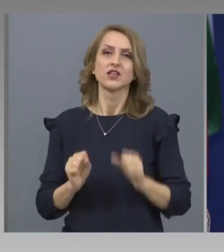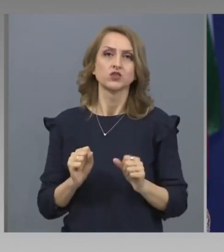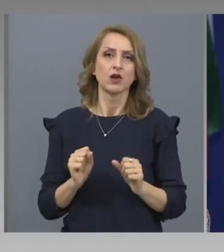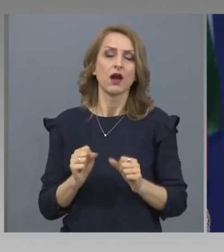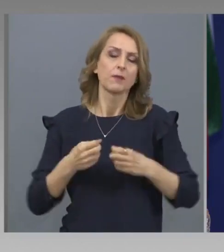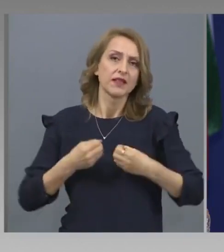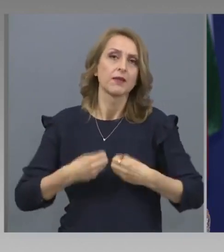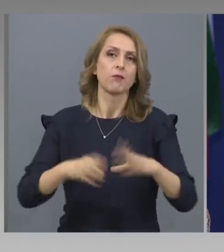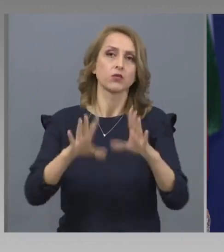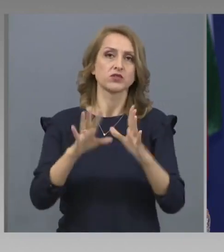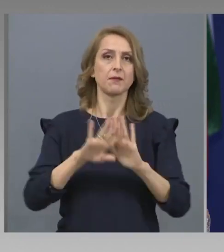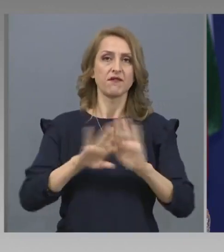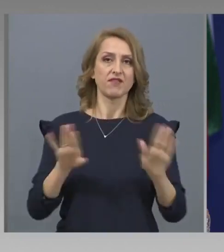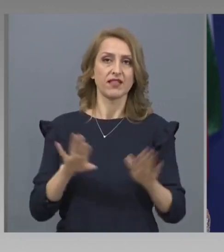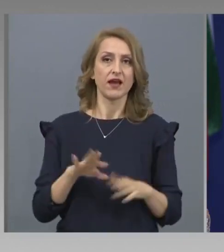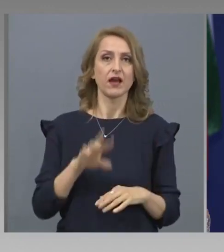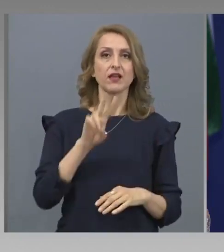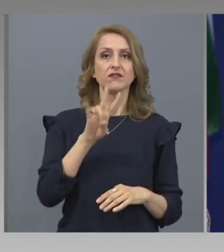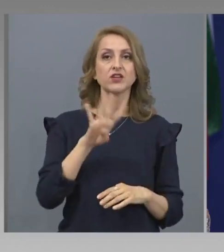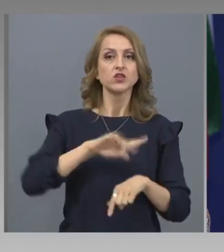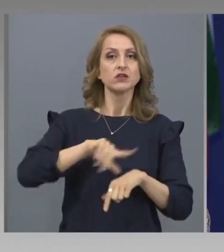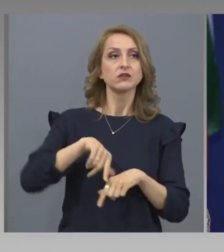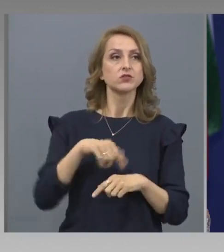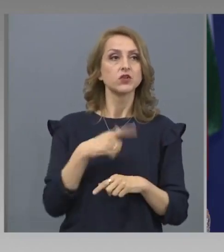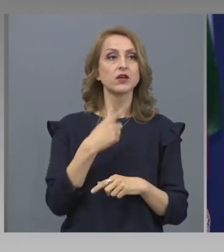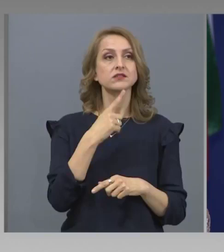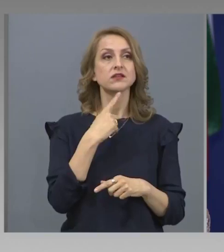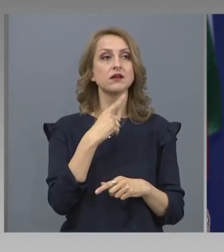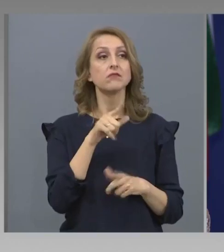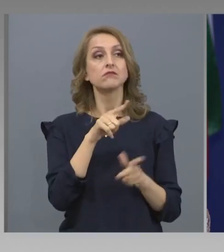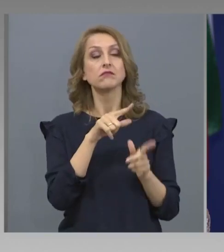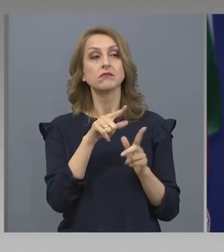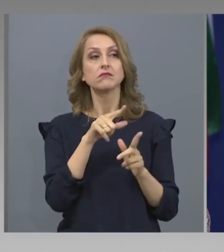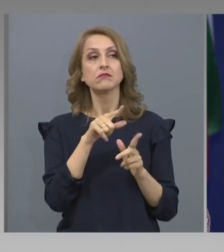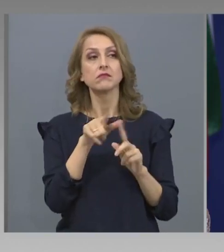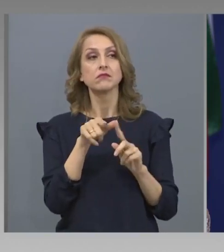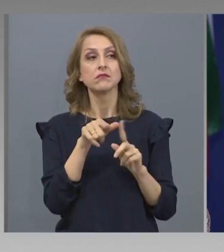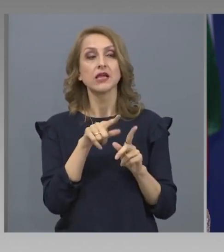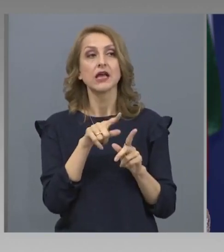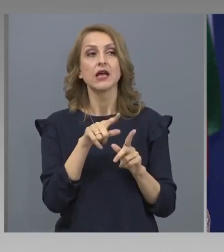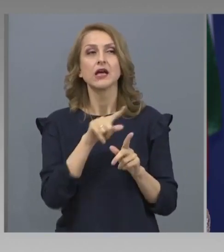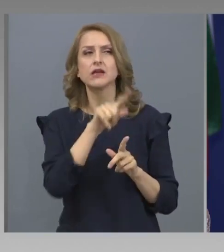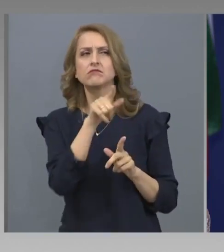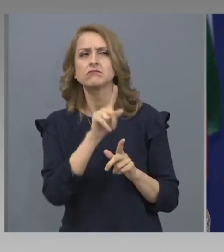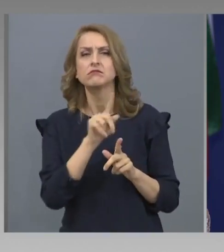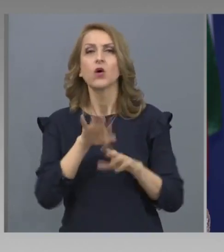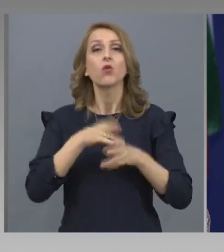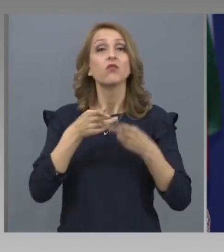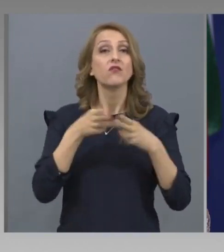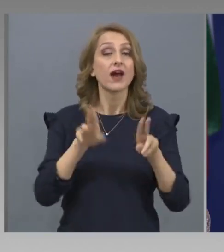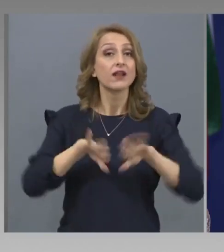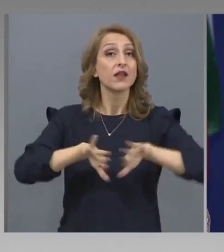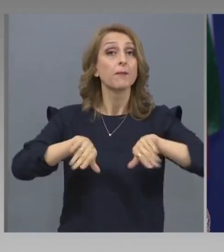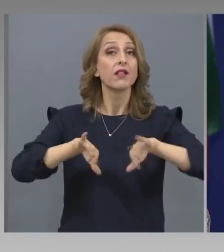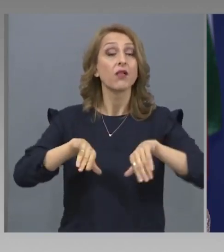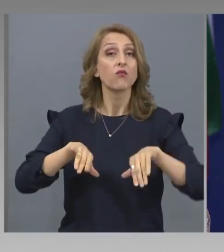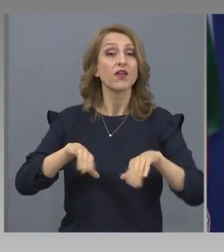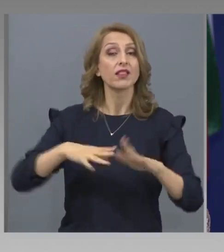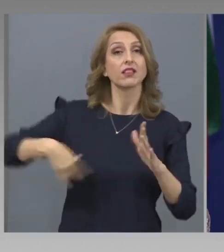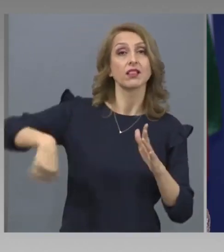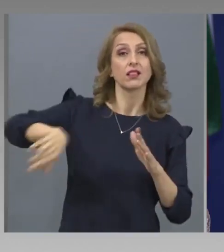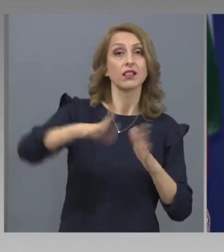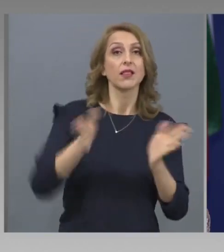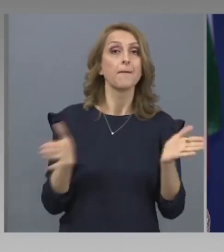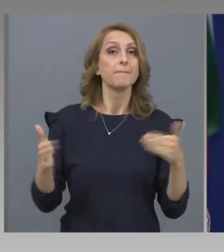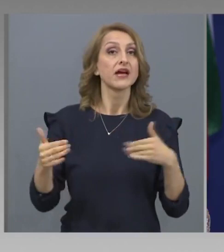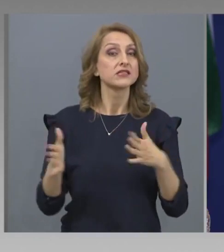пуснем веднага. Телевизия 24 часа, може ли, Виктор, само да уточним отварянето на плувните басейни с